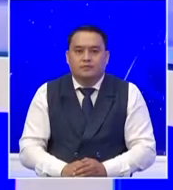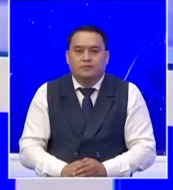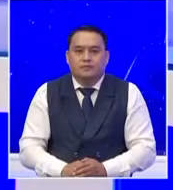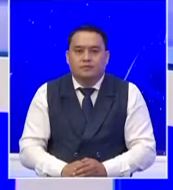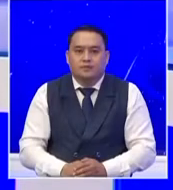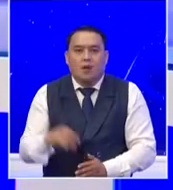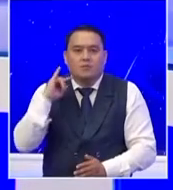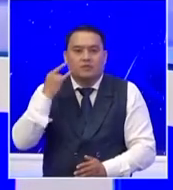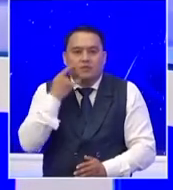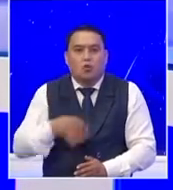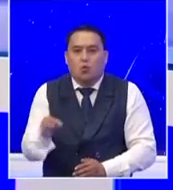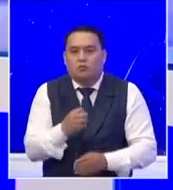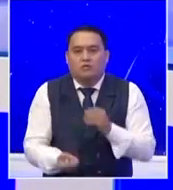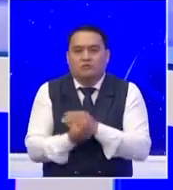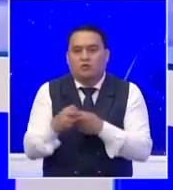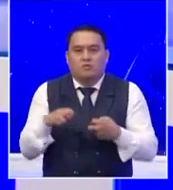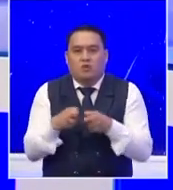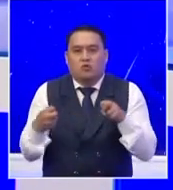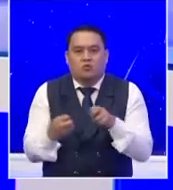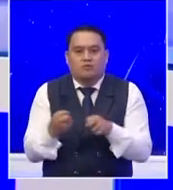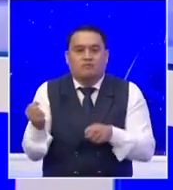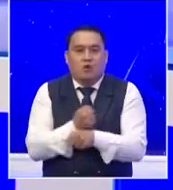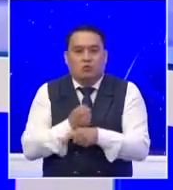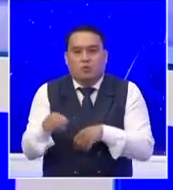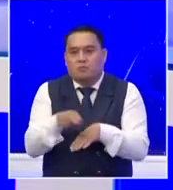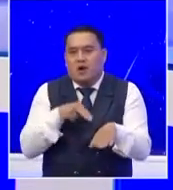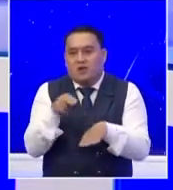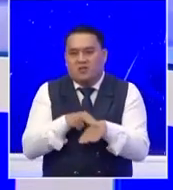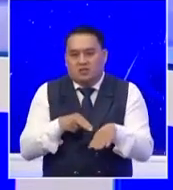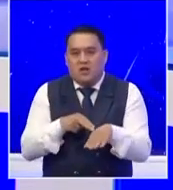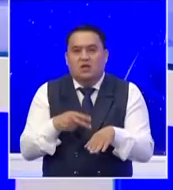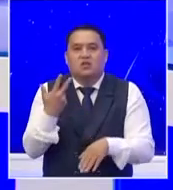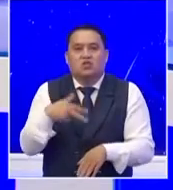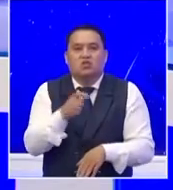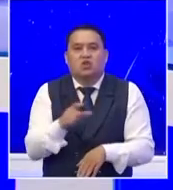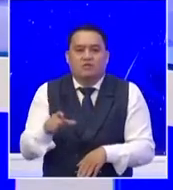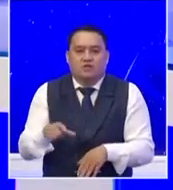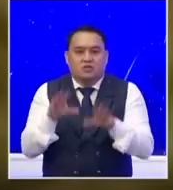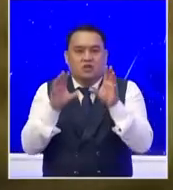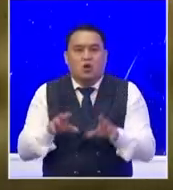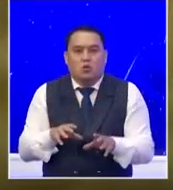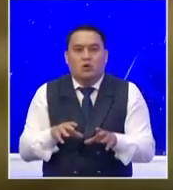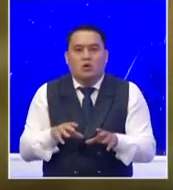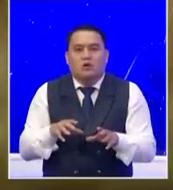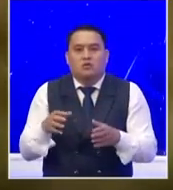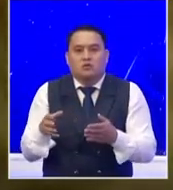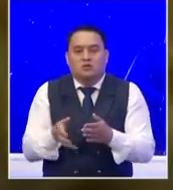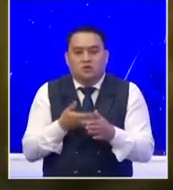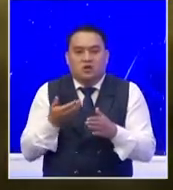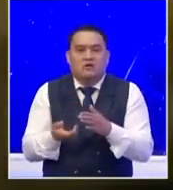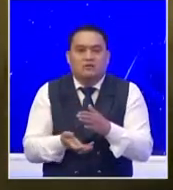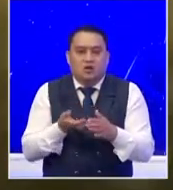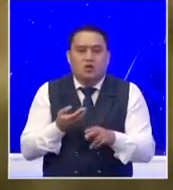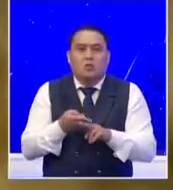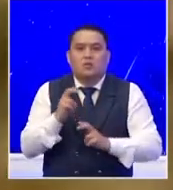В Павлодарской области возник конфликт между местными жителями и полицейскими. Около 30 человек незаконно добывали отходы